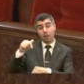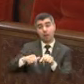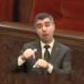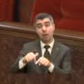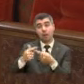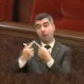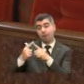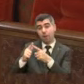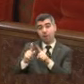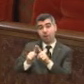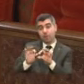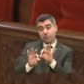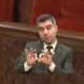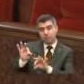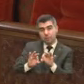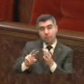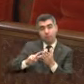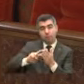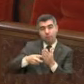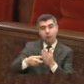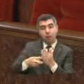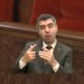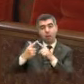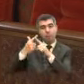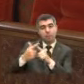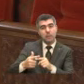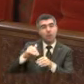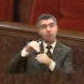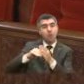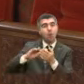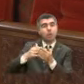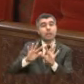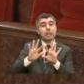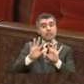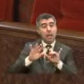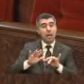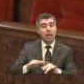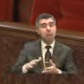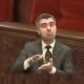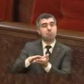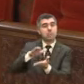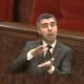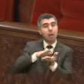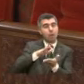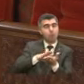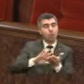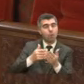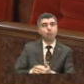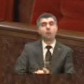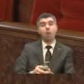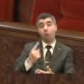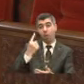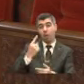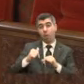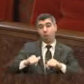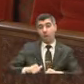تجاوزات خطيرة تدبيرية ومالية، وهذا بنص تقارير في الحقيقة المنجزة، لأن الأمر يتعلق ماشي بتقرير ديال وزارة الشغل